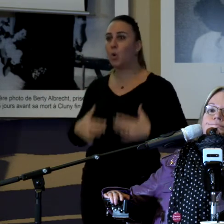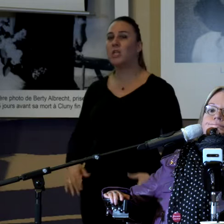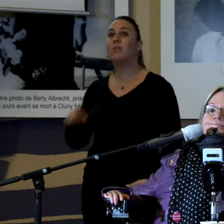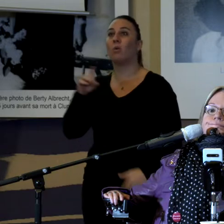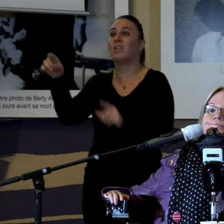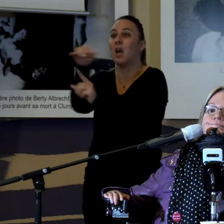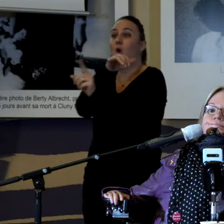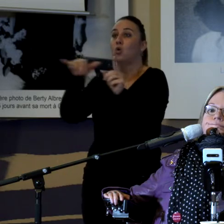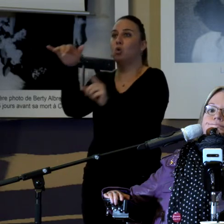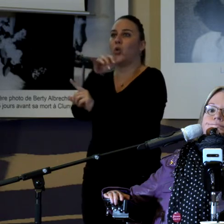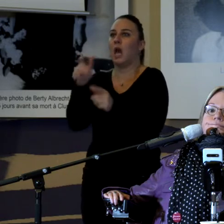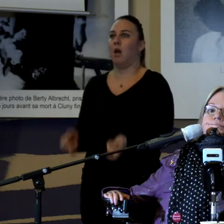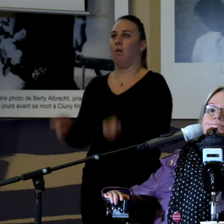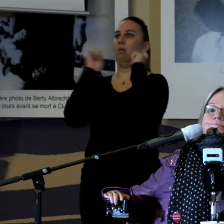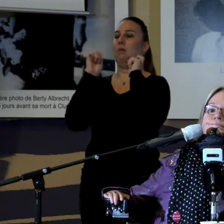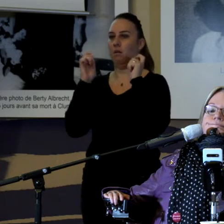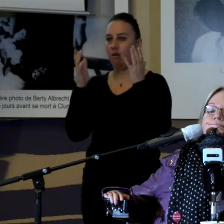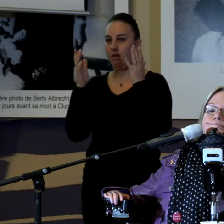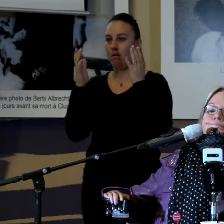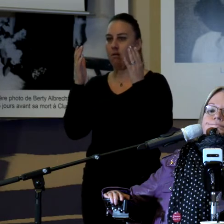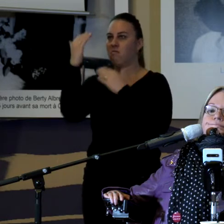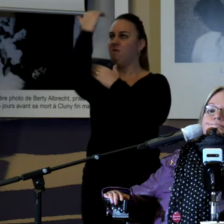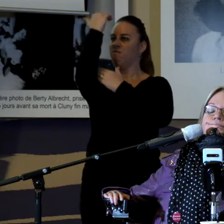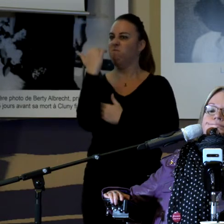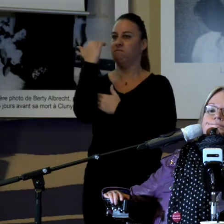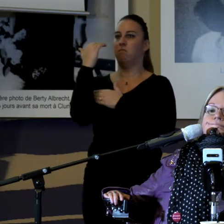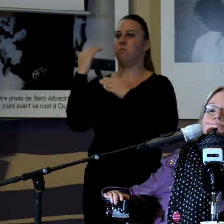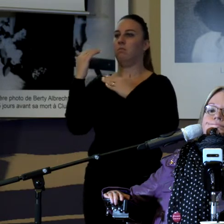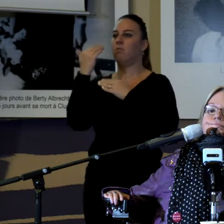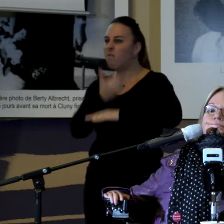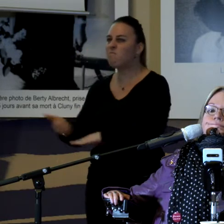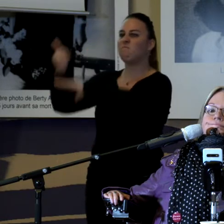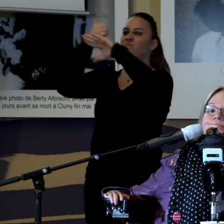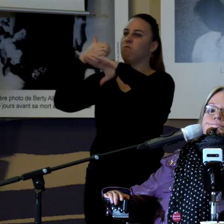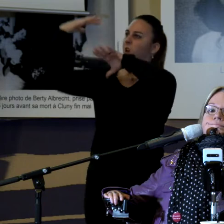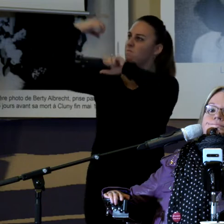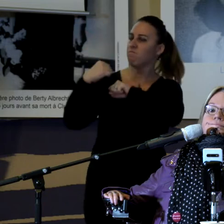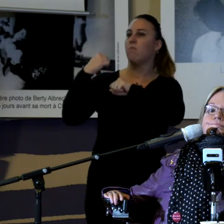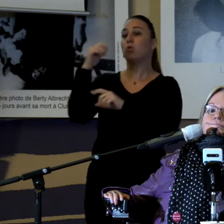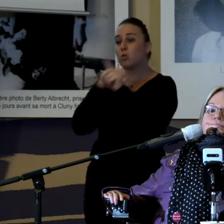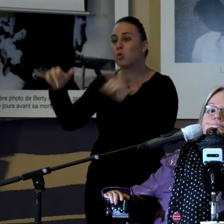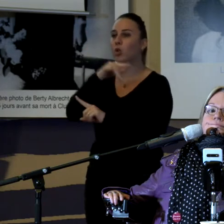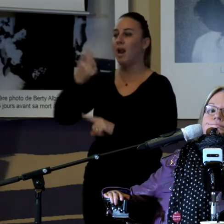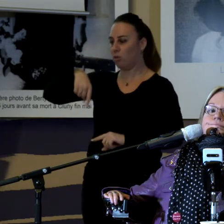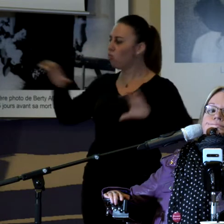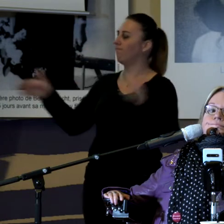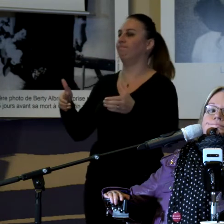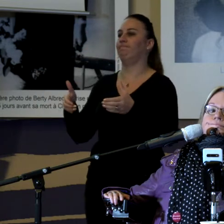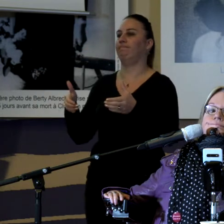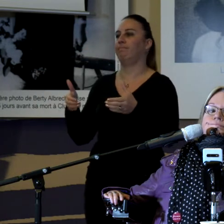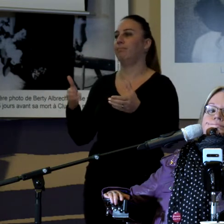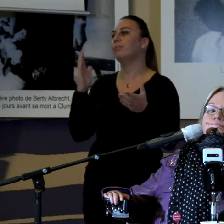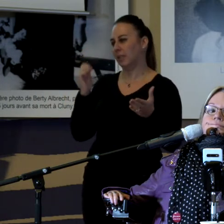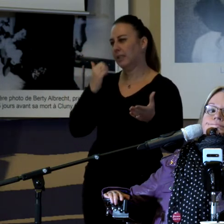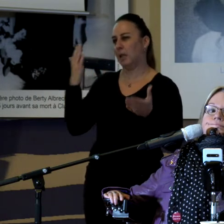sociale. C'est une condition en fait, de domination et d'assignation hein, sociale. Hein. Voilà. Donc là, ça, c'est quelque